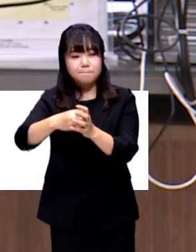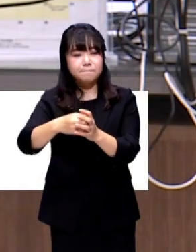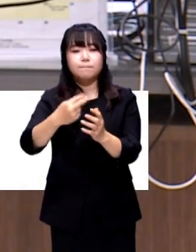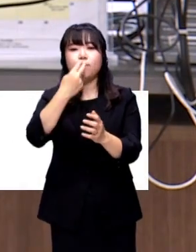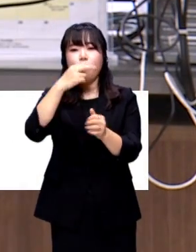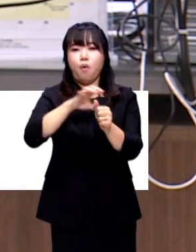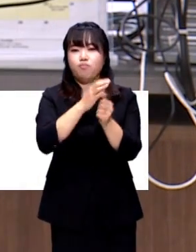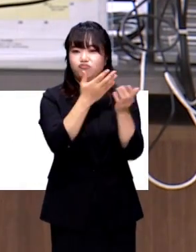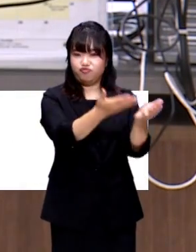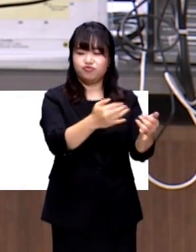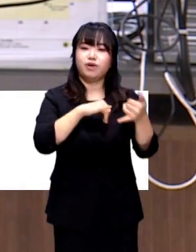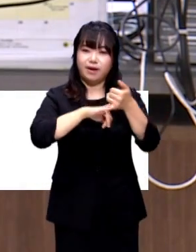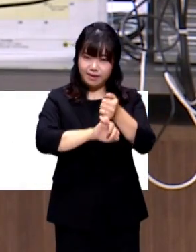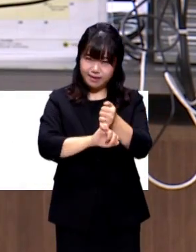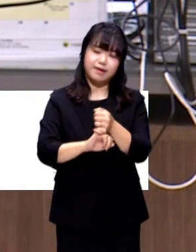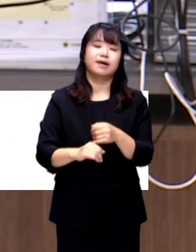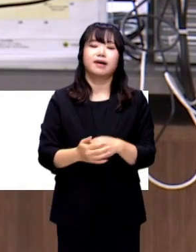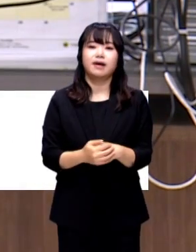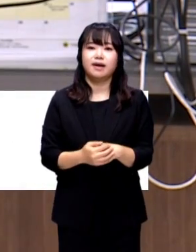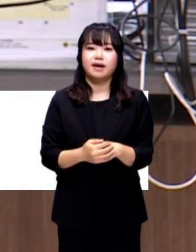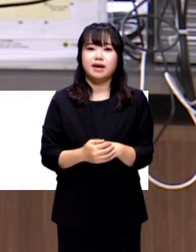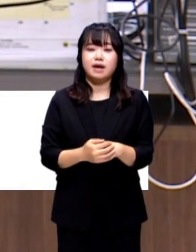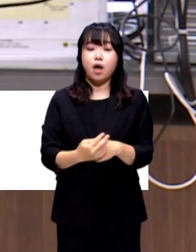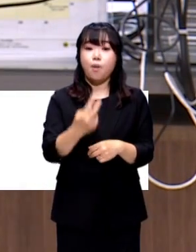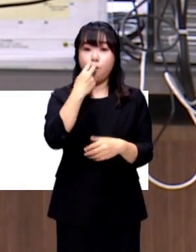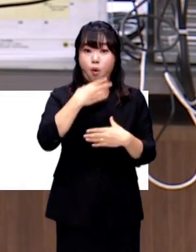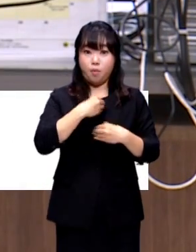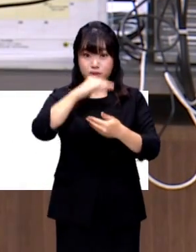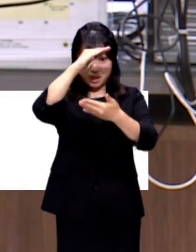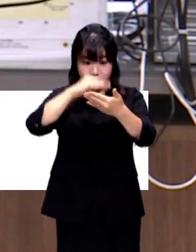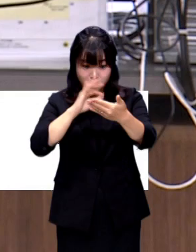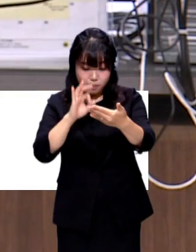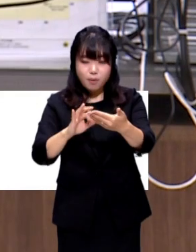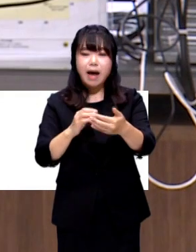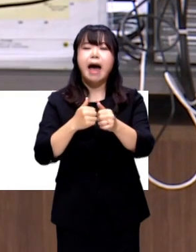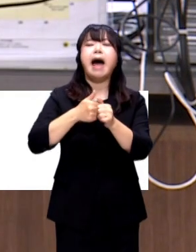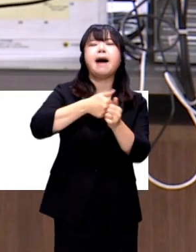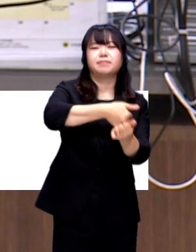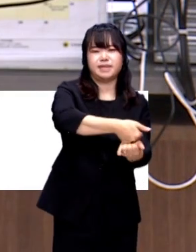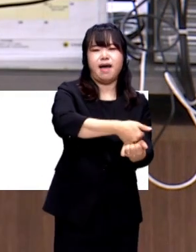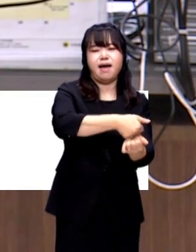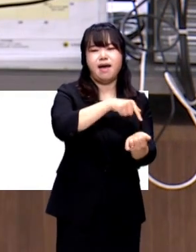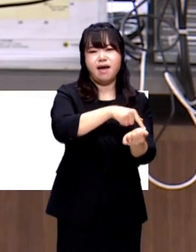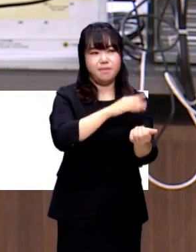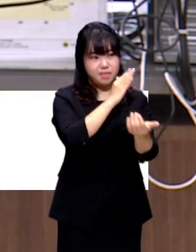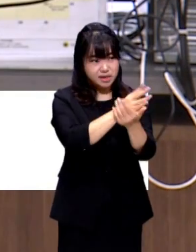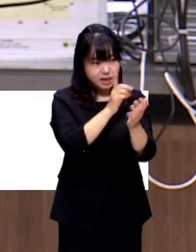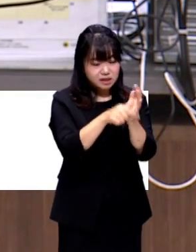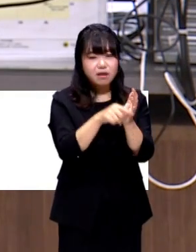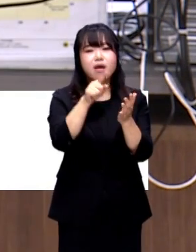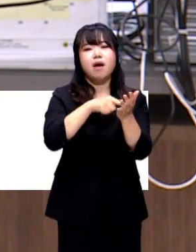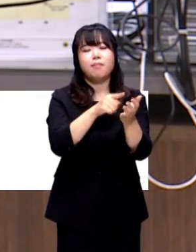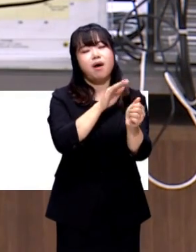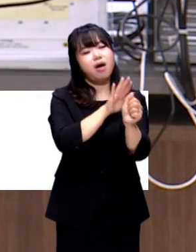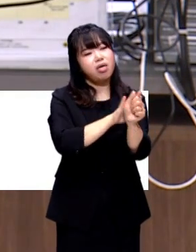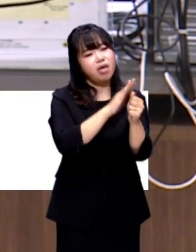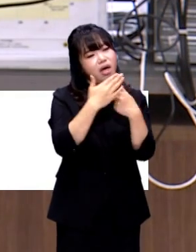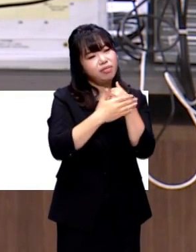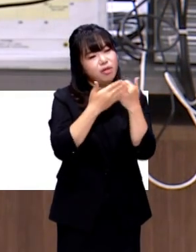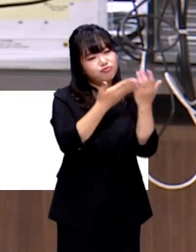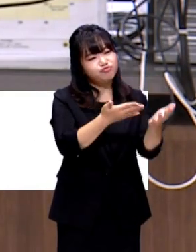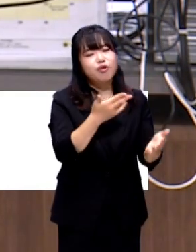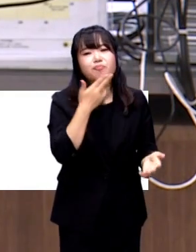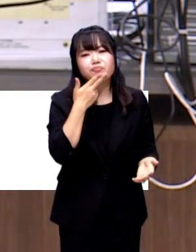안전 공제 약관에 압사나 이런 거로 인한 특별 약관이 있어야 되는데 전혀 없는 거예요.